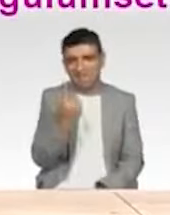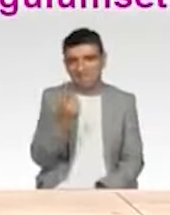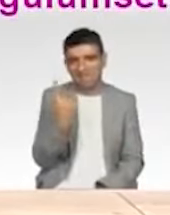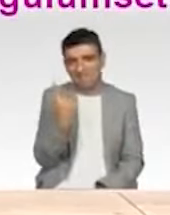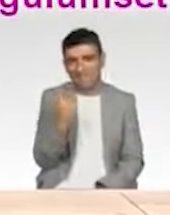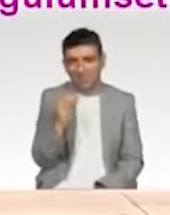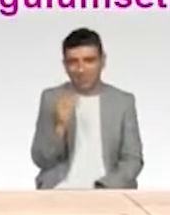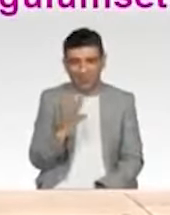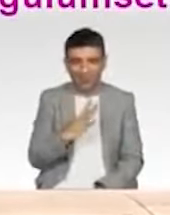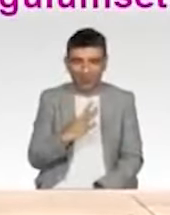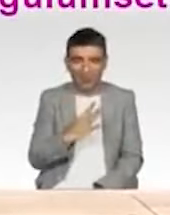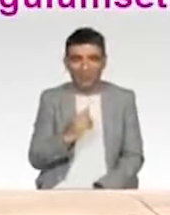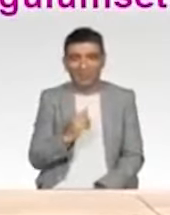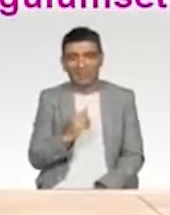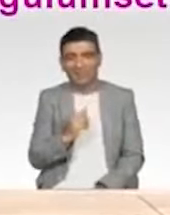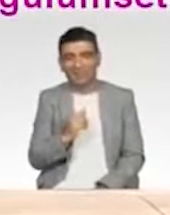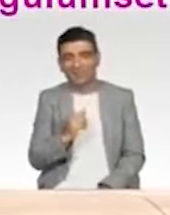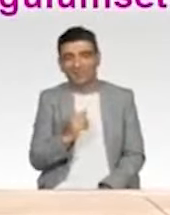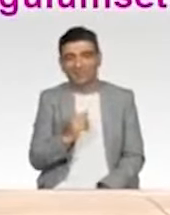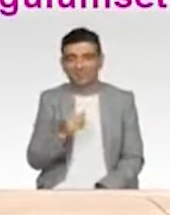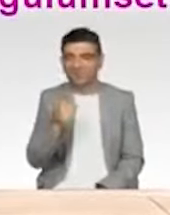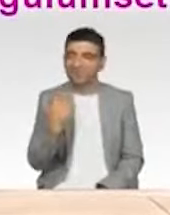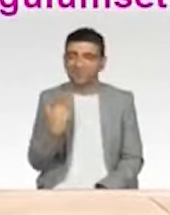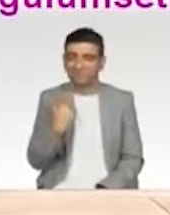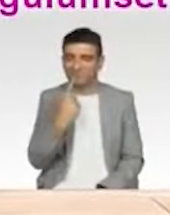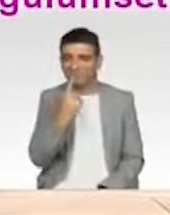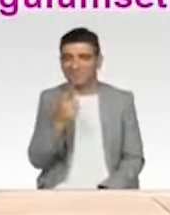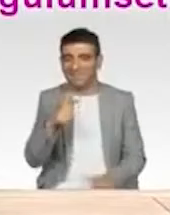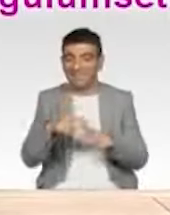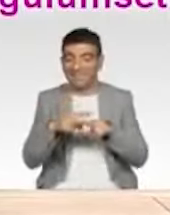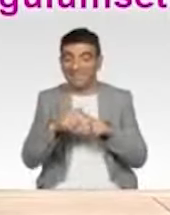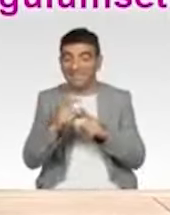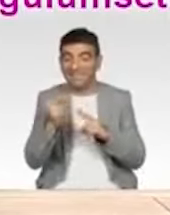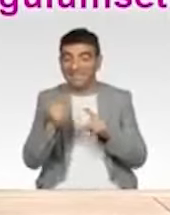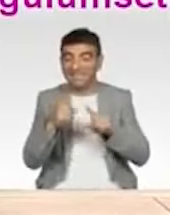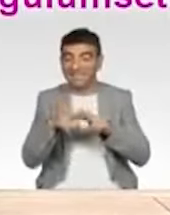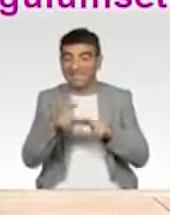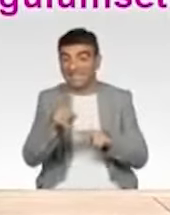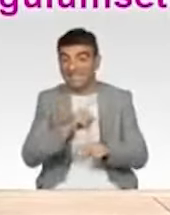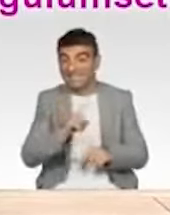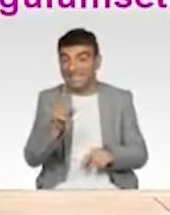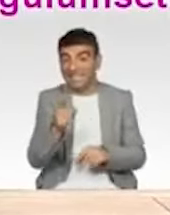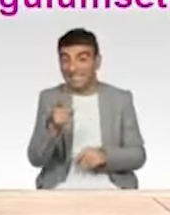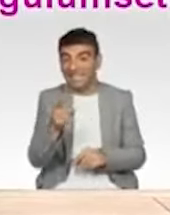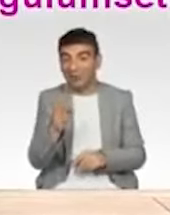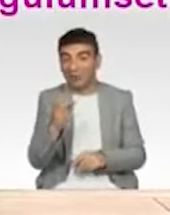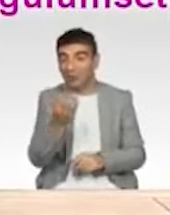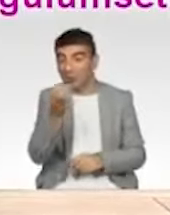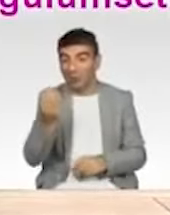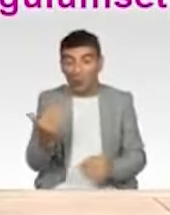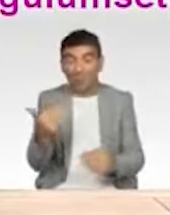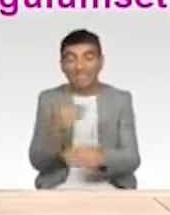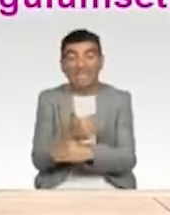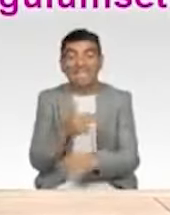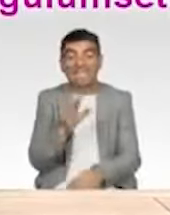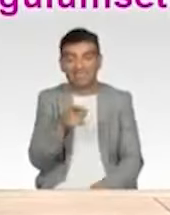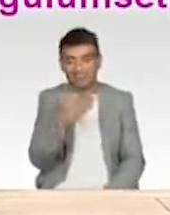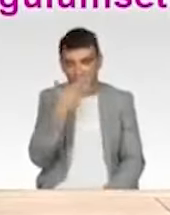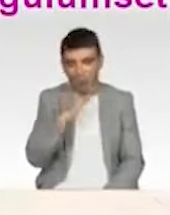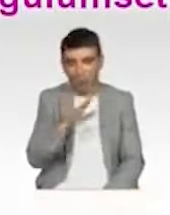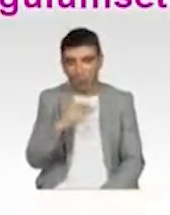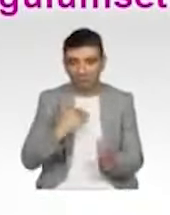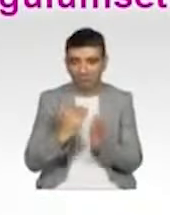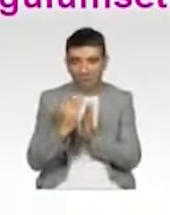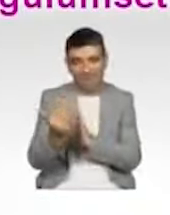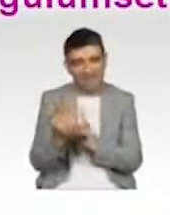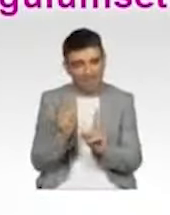Bir tane var. Bir tane çocuk, evet. Şey diyordum işte Fadila, sakın hani çok böyle sarılma, şey yapma yok,